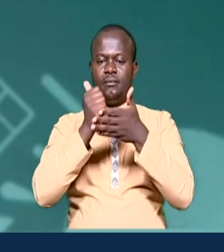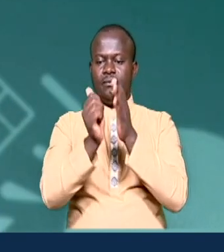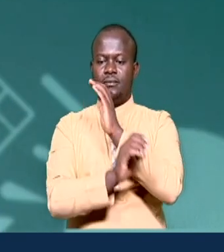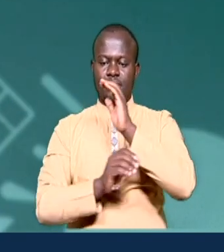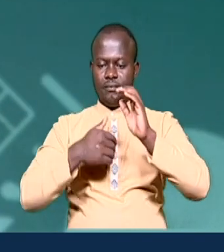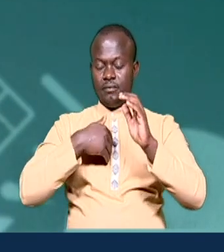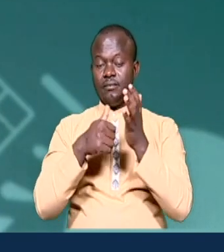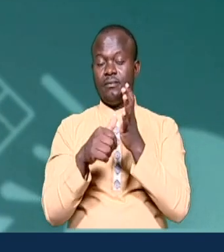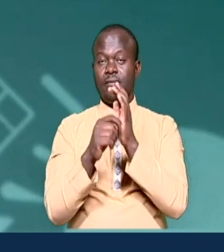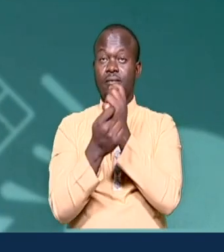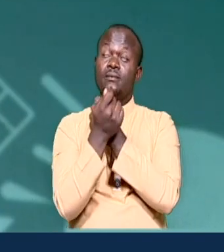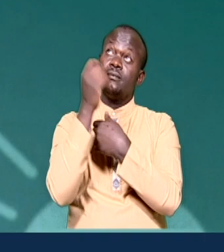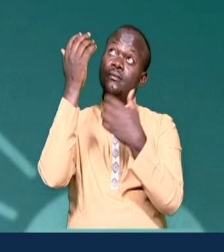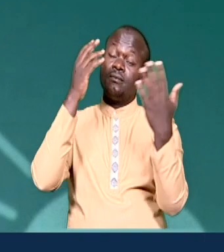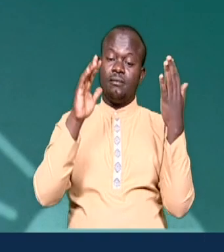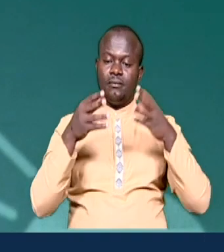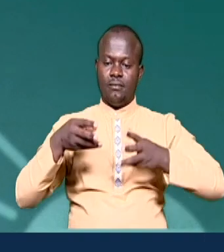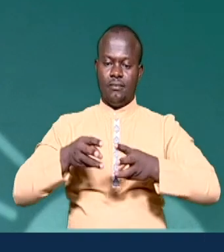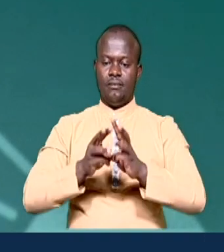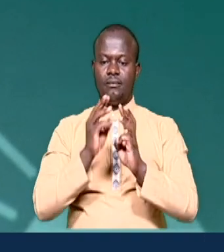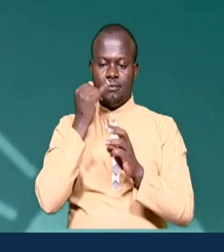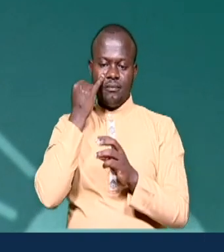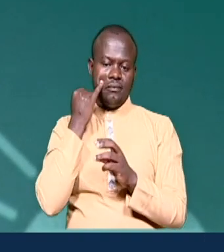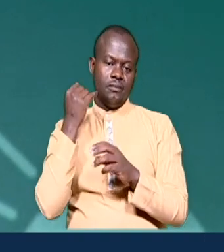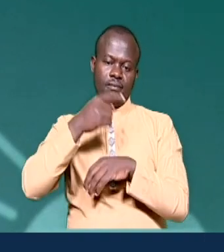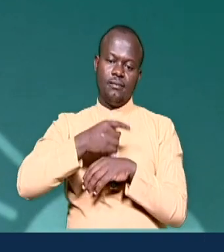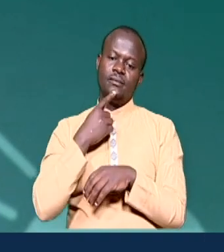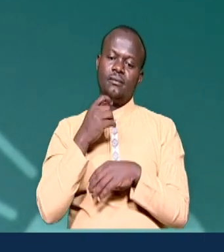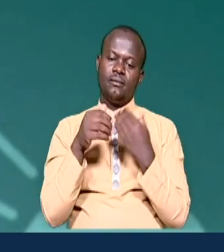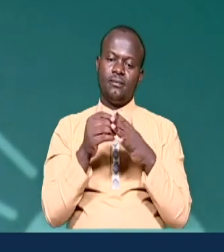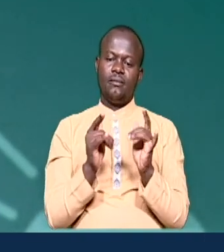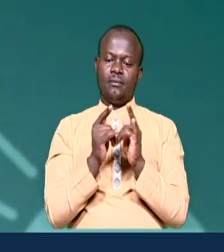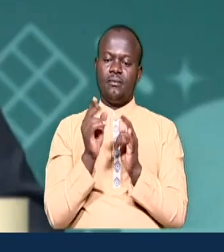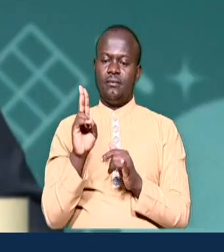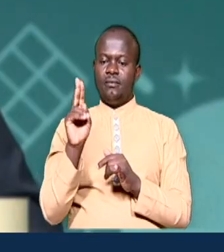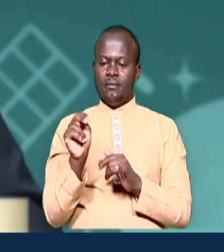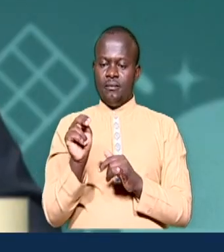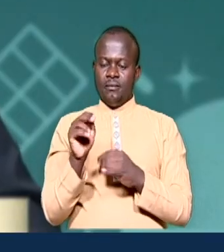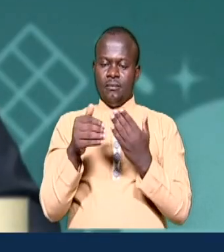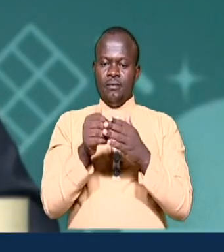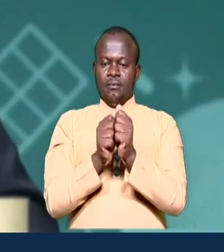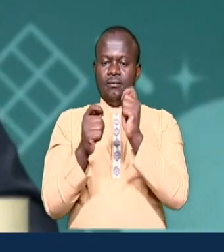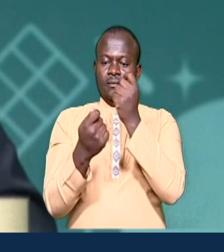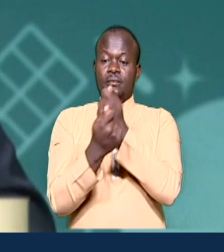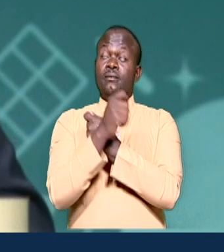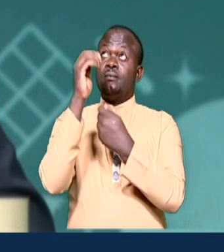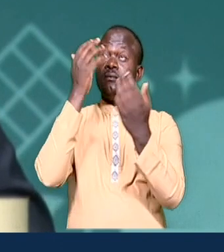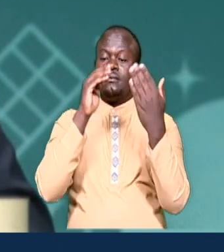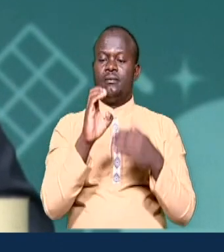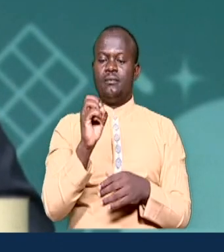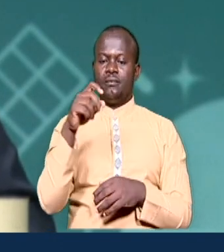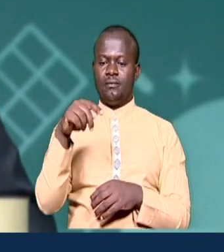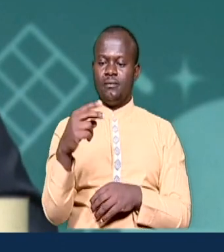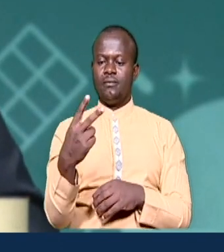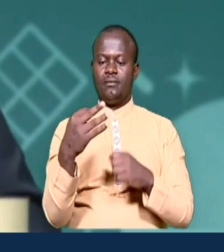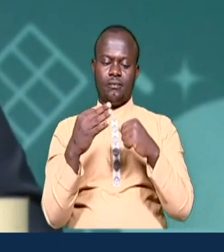byugarijwe n'imihindagurikire y'ibihe ku buryo bukomeye. Ku munsi wa mbere w'inama y'Umuryango w'Abibumbye ku mihindagurikire y'ibihe